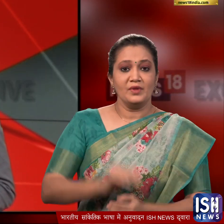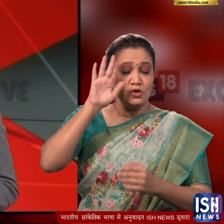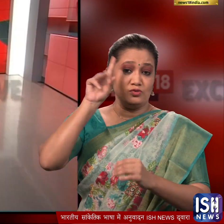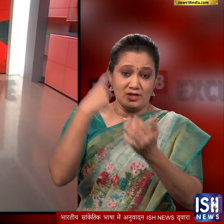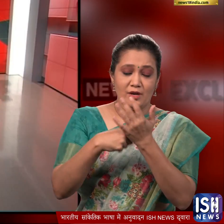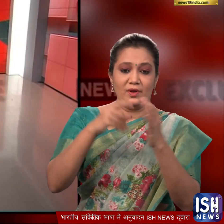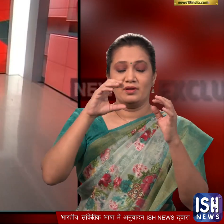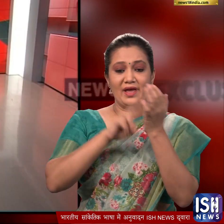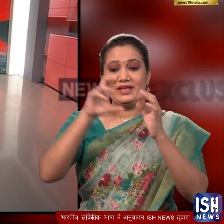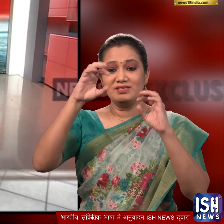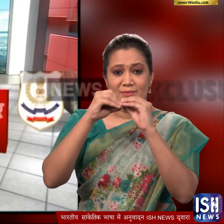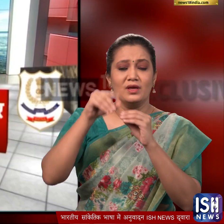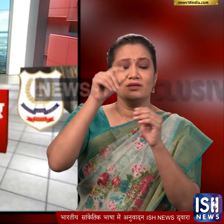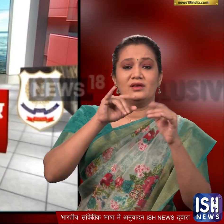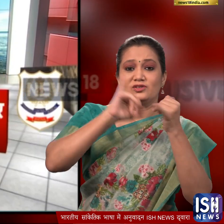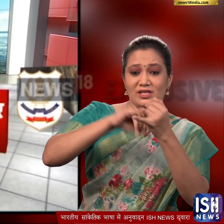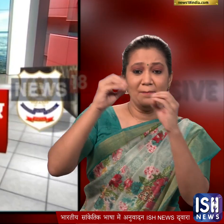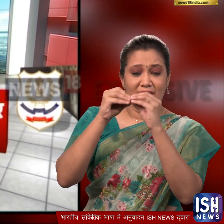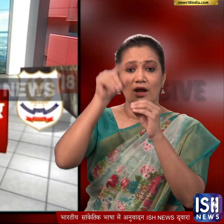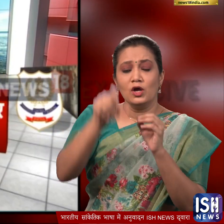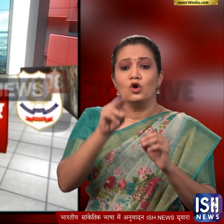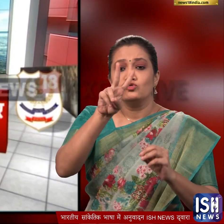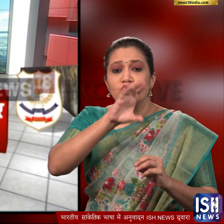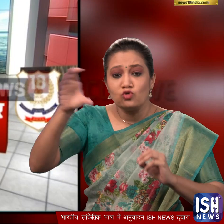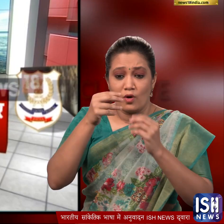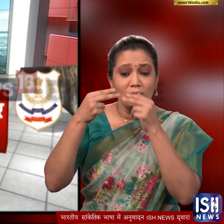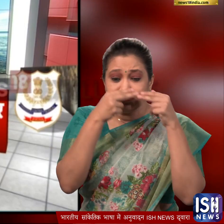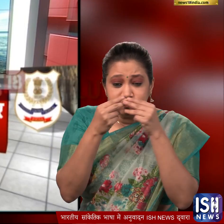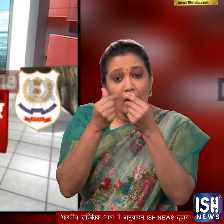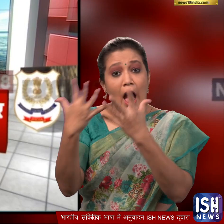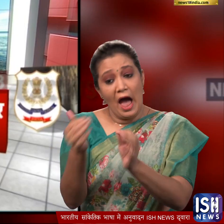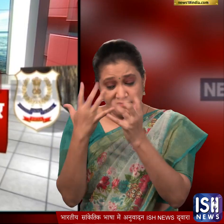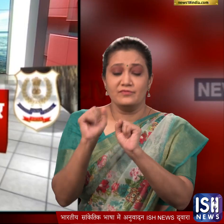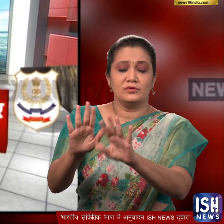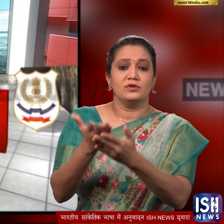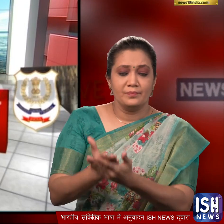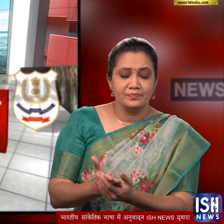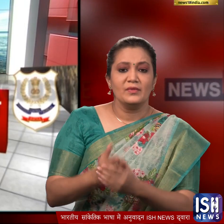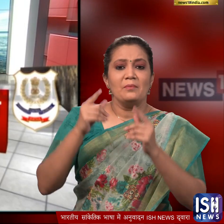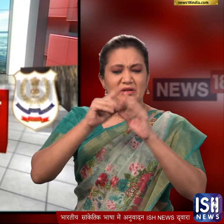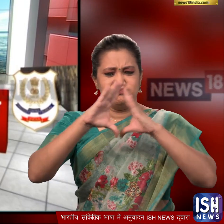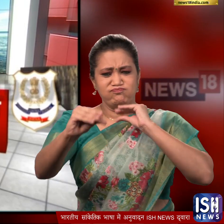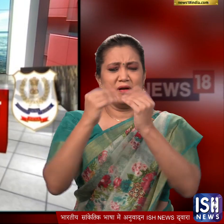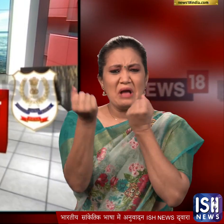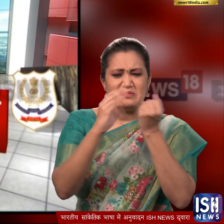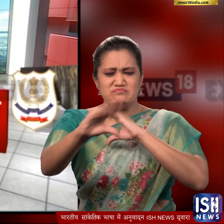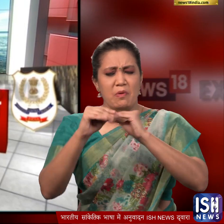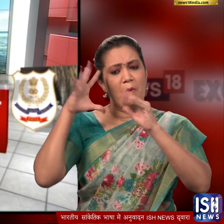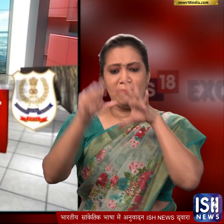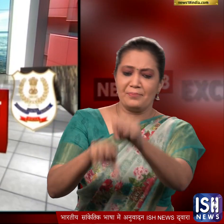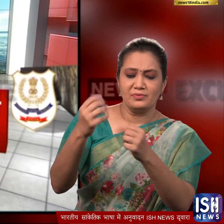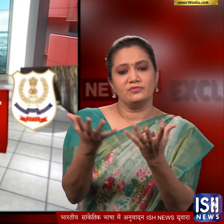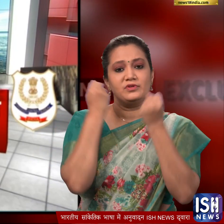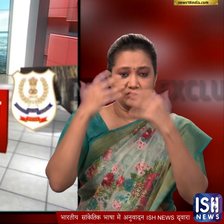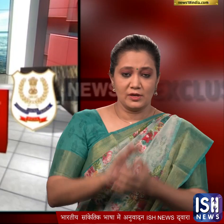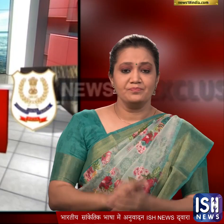दामा की रिपोर्ट है कि एनसीबी की टीम ने शादाब बटाटा को 2 करोड़ रुपए के ड्रग्स के साथ गिरफ्तार किया, साथ ही उसकी कई महंगी गाड़ियों को भी अपने